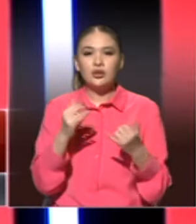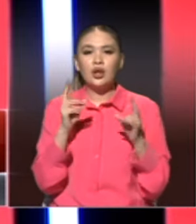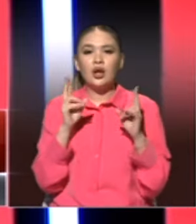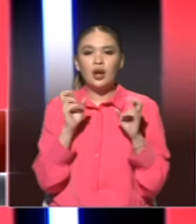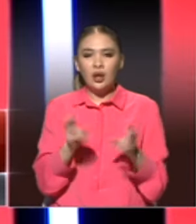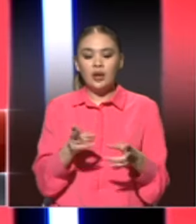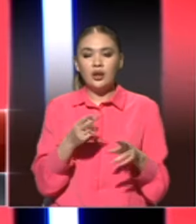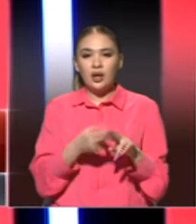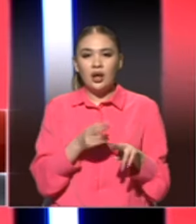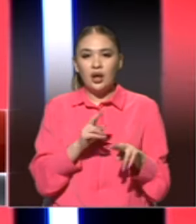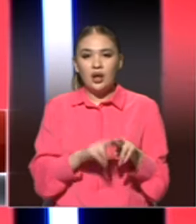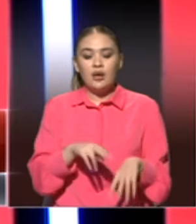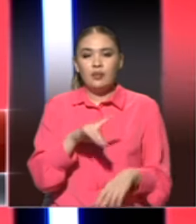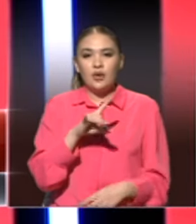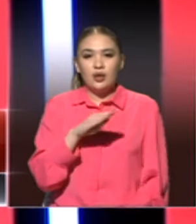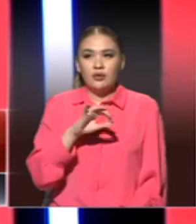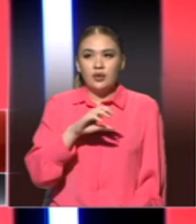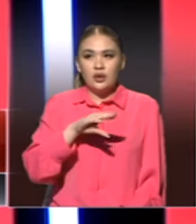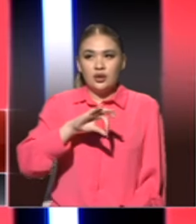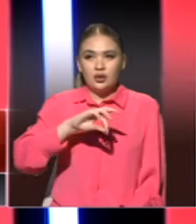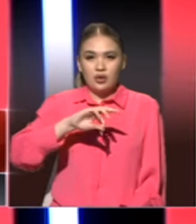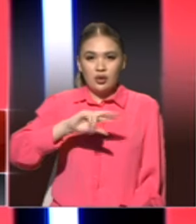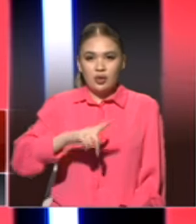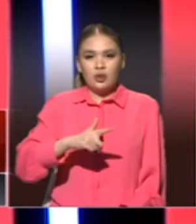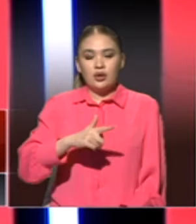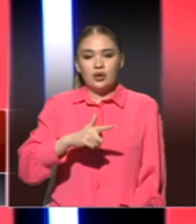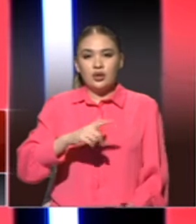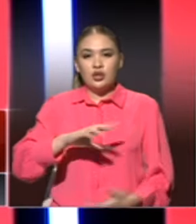жатыр. Сосын бізде профориентолог мамандар жалпы